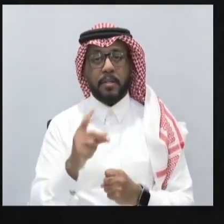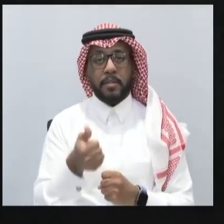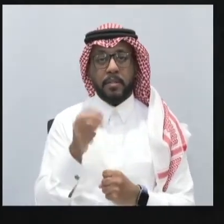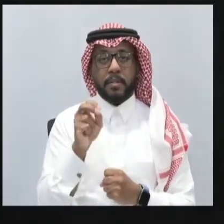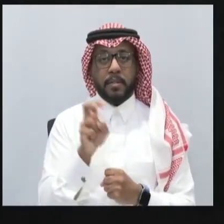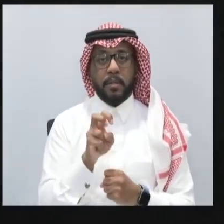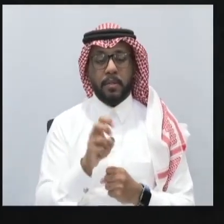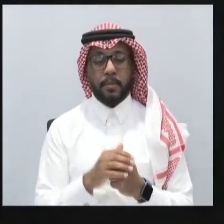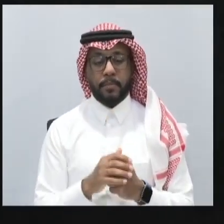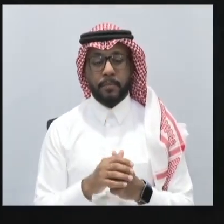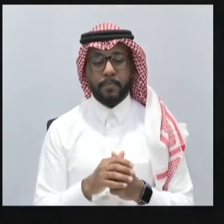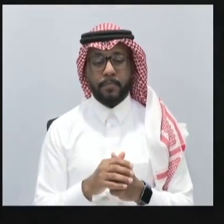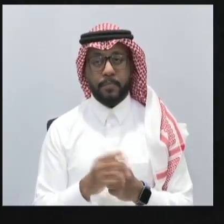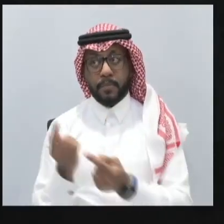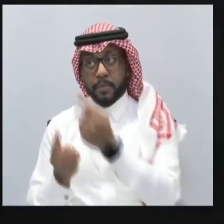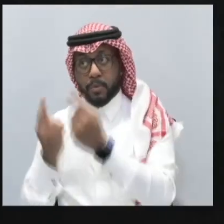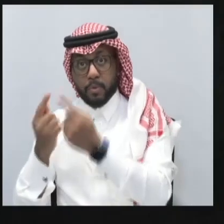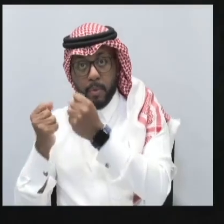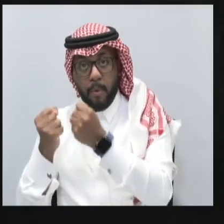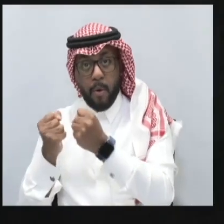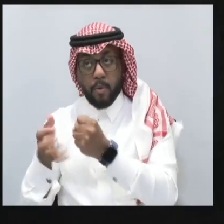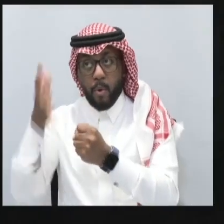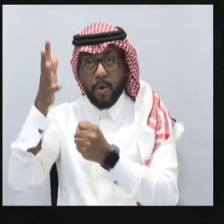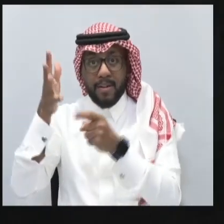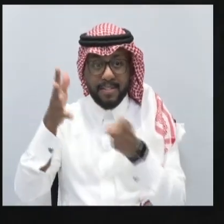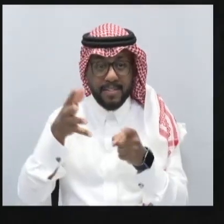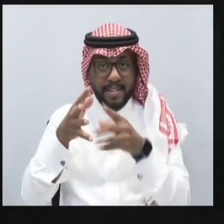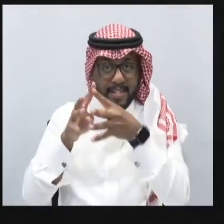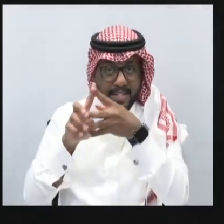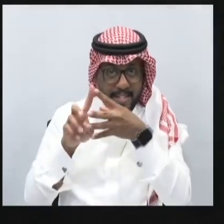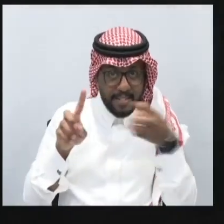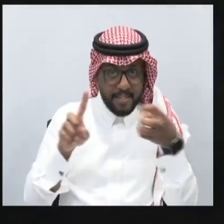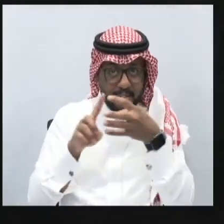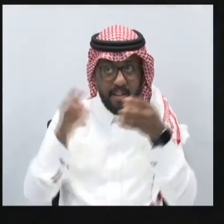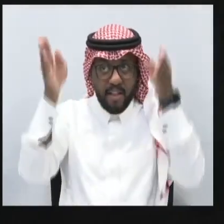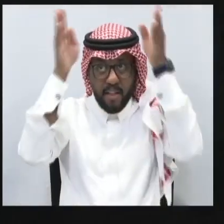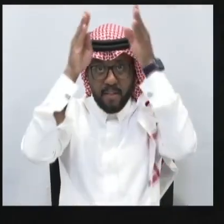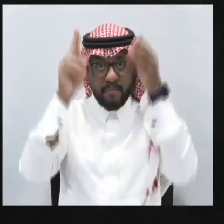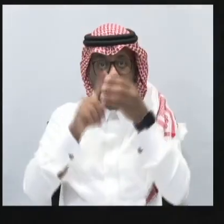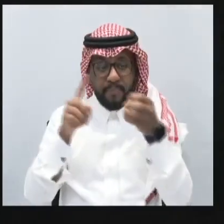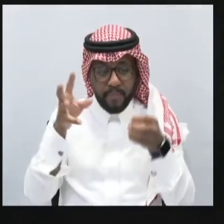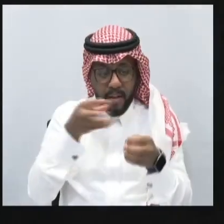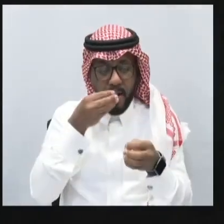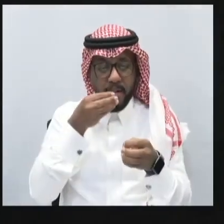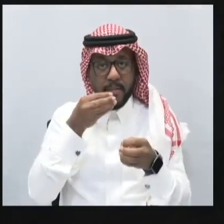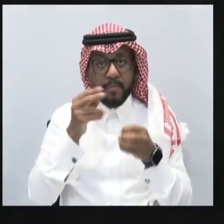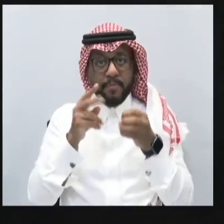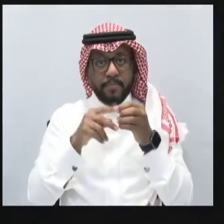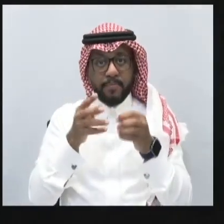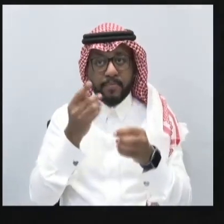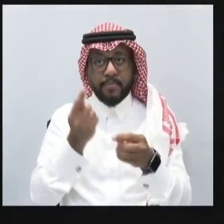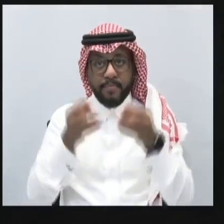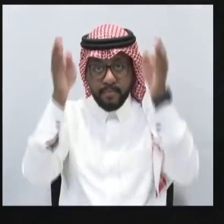في النبات صار النبات كبير اخذ جزء منه من الارنب